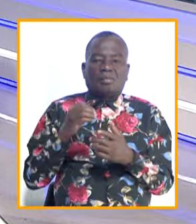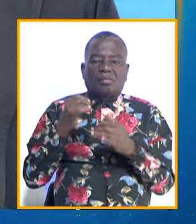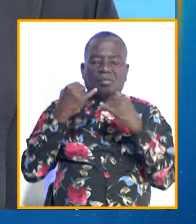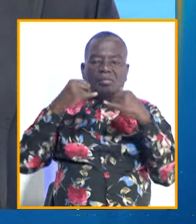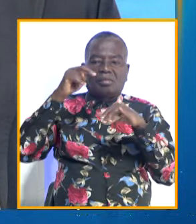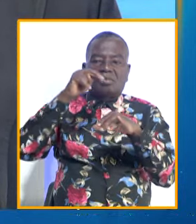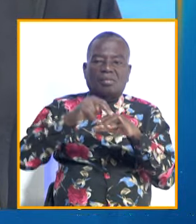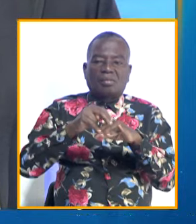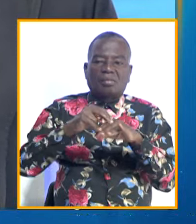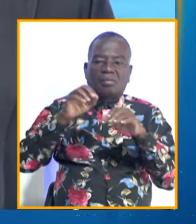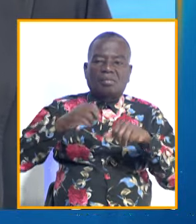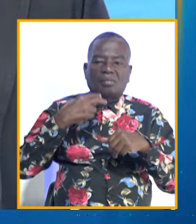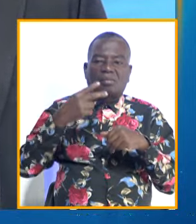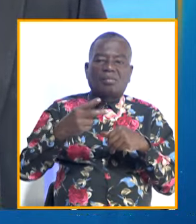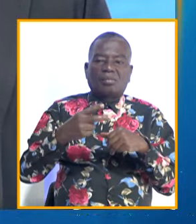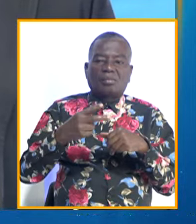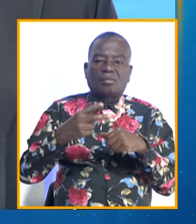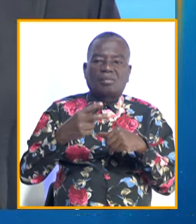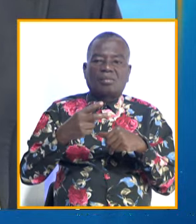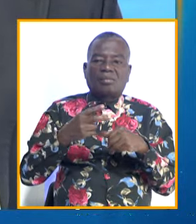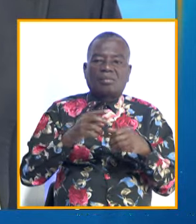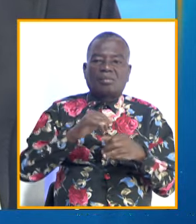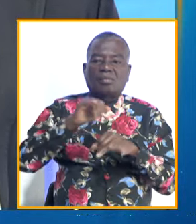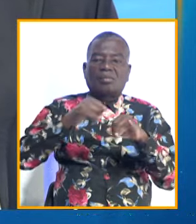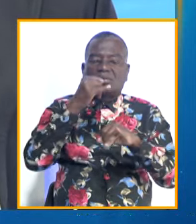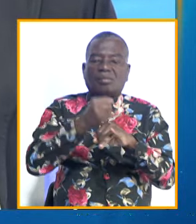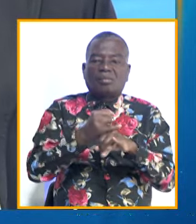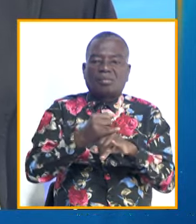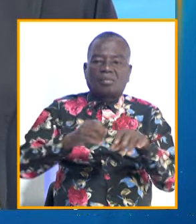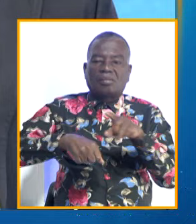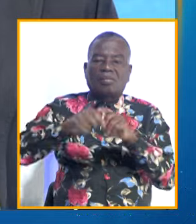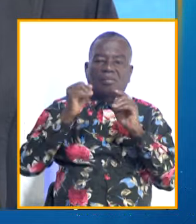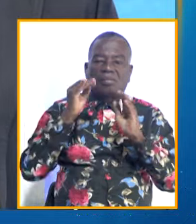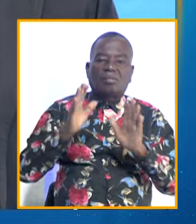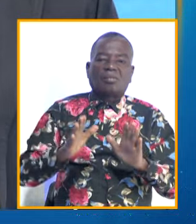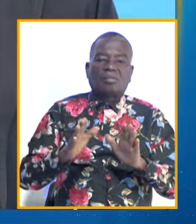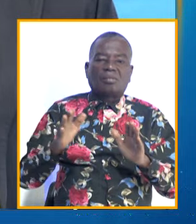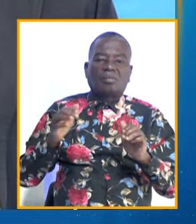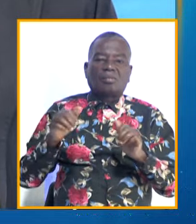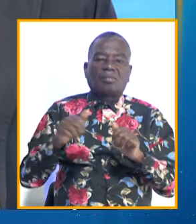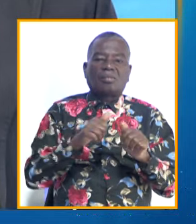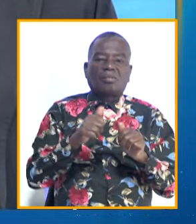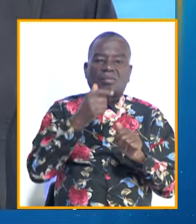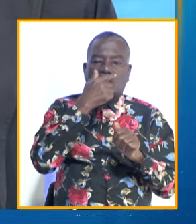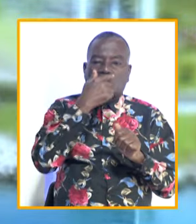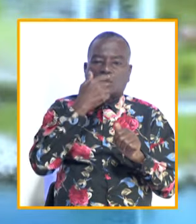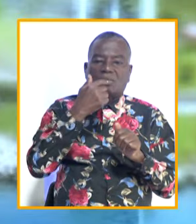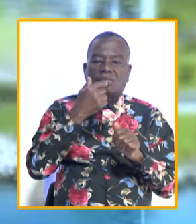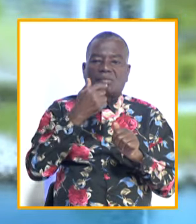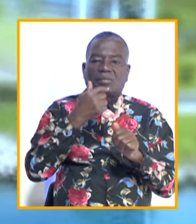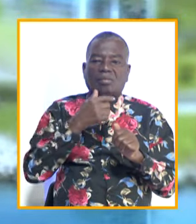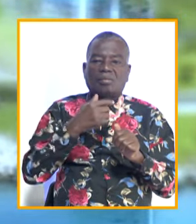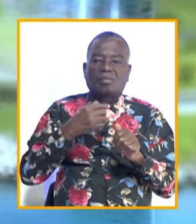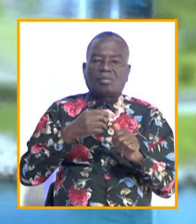information? J'ai pu voir Salomon Kalou, ex-international footballeur ivoirien, qui intègre également le staff